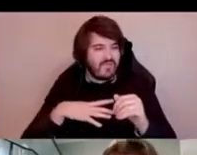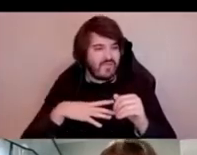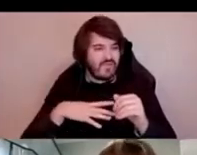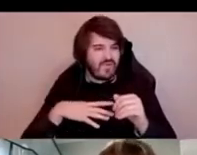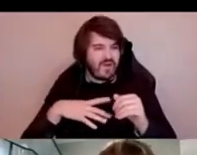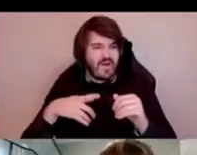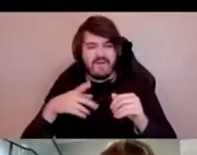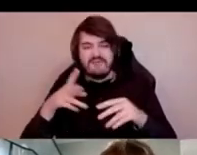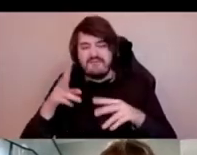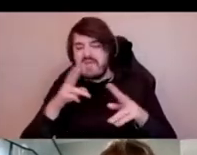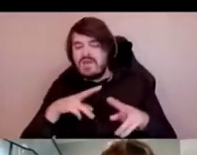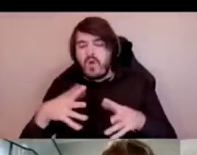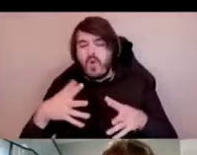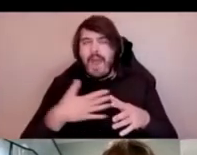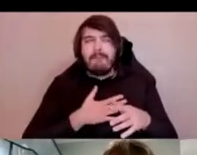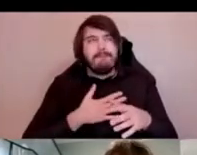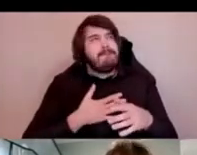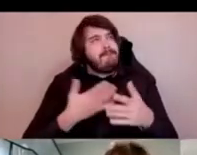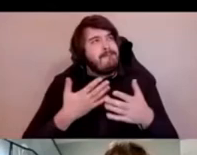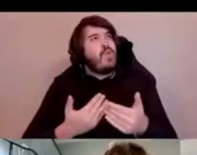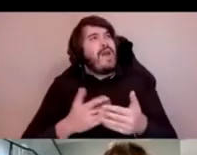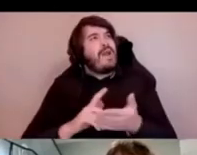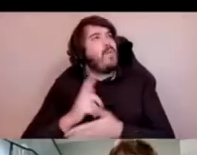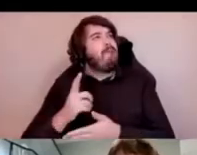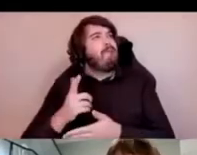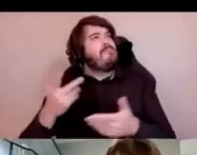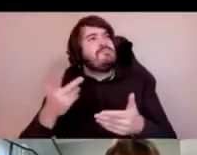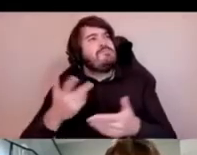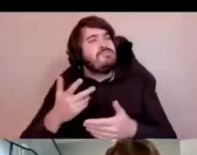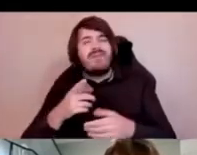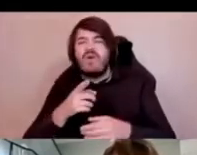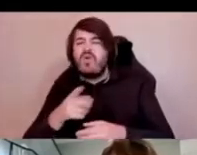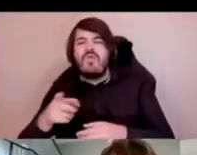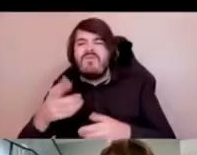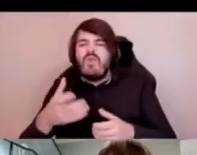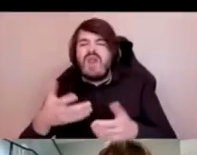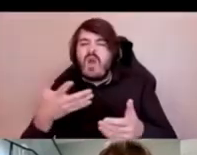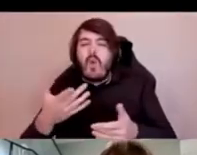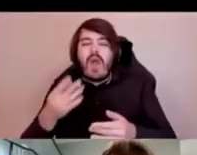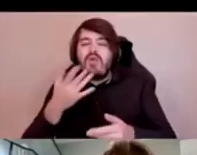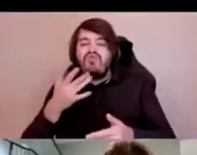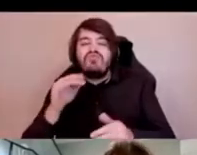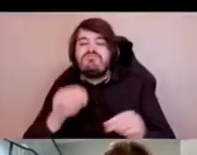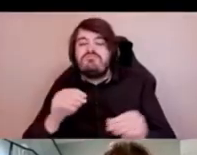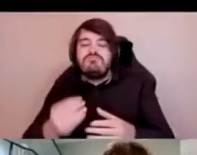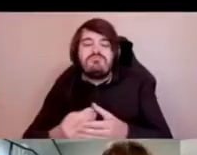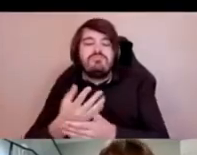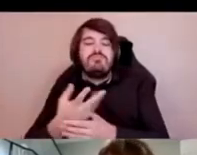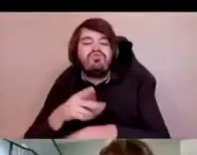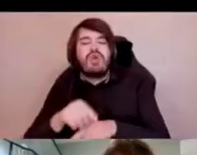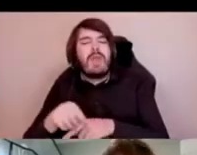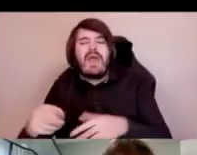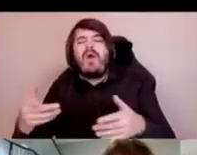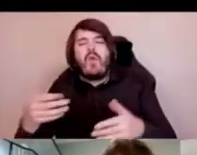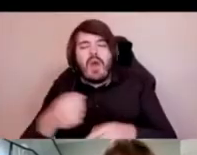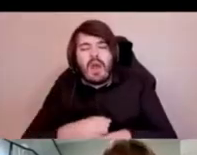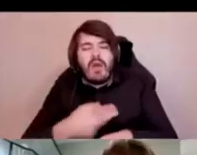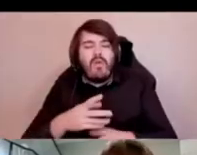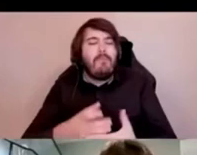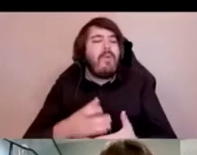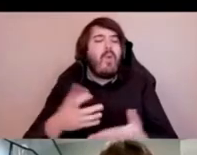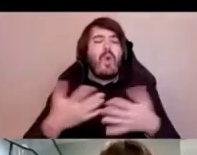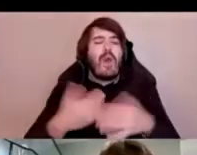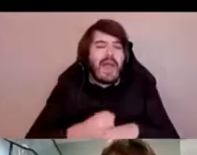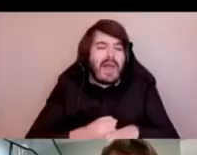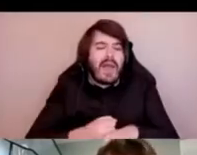vérifier quels sont nos besoins en légumes. Alors, qu'est-ce que vous voulez mettre cette année dans votre jardin ou dans vos pots? Est-ce